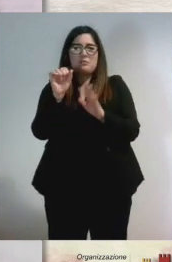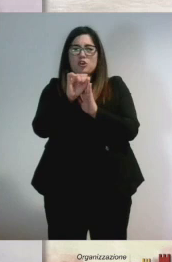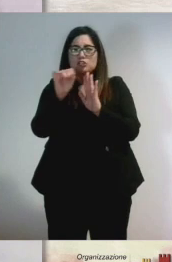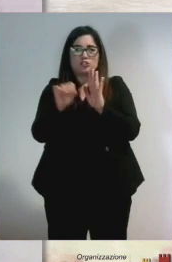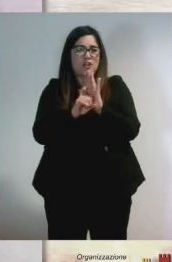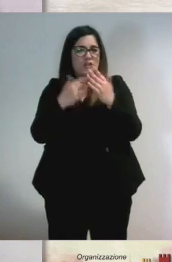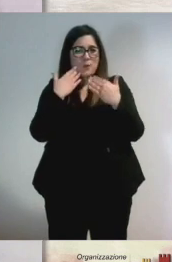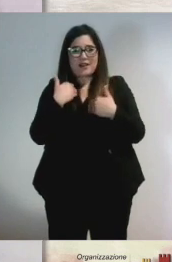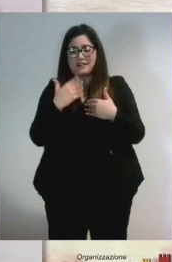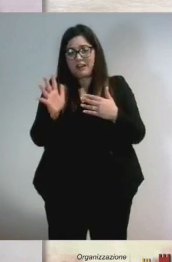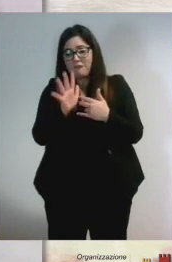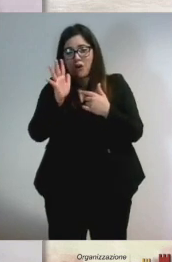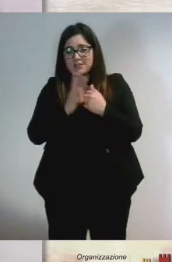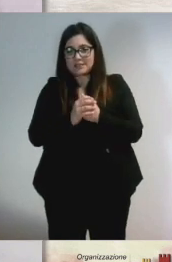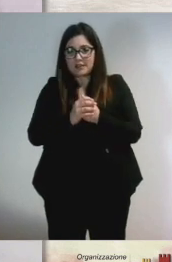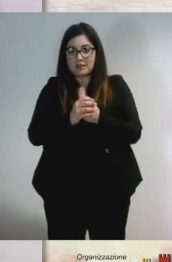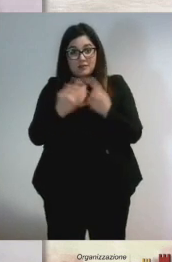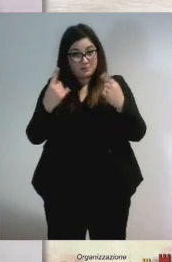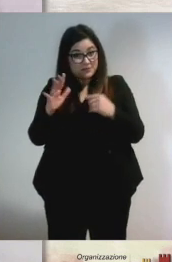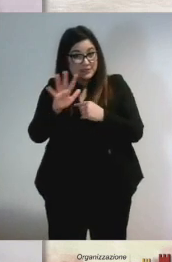e sembra passato